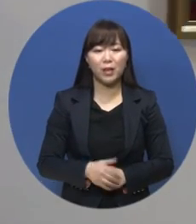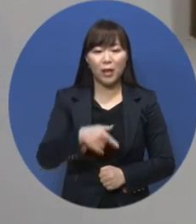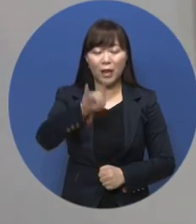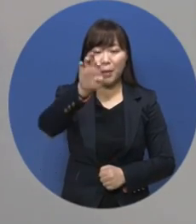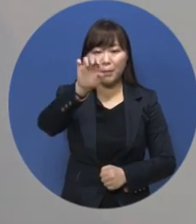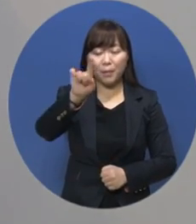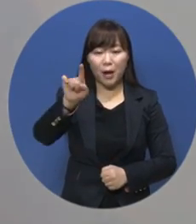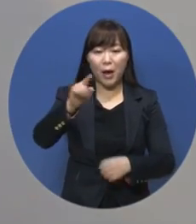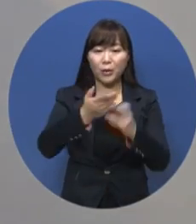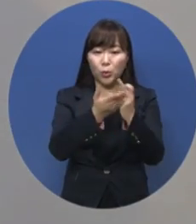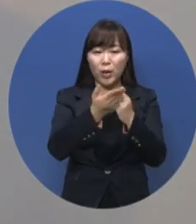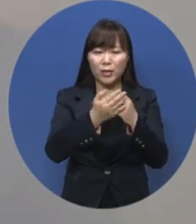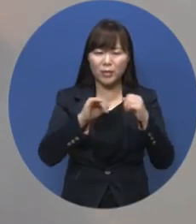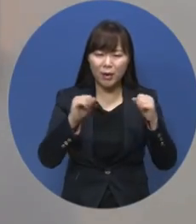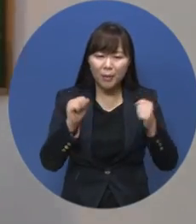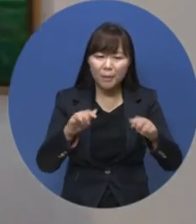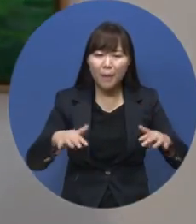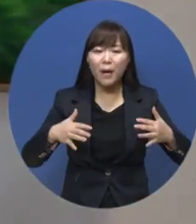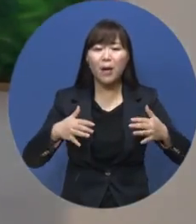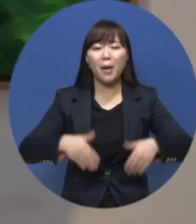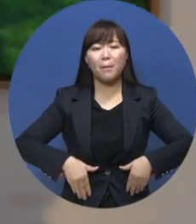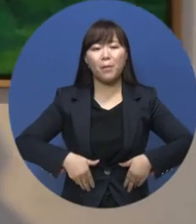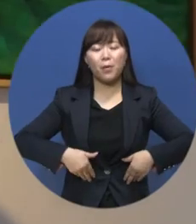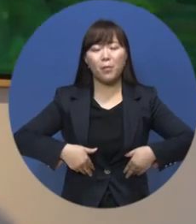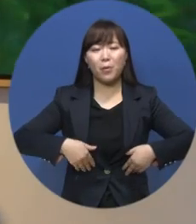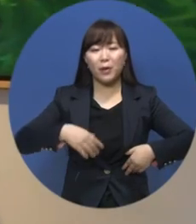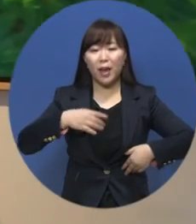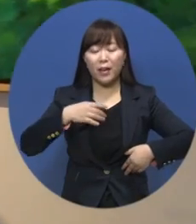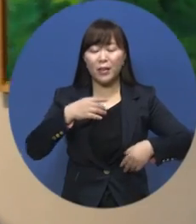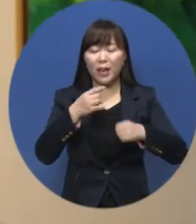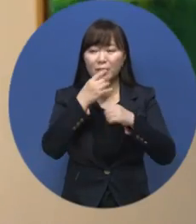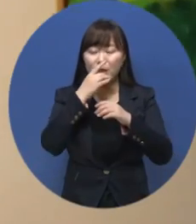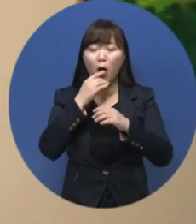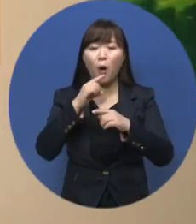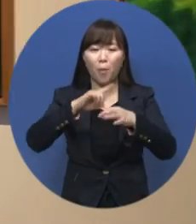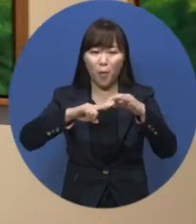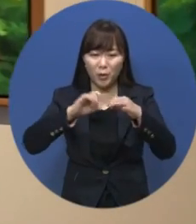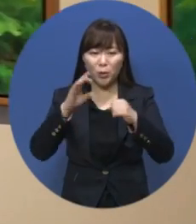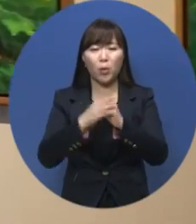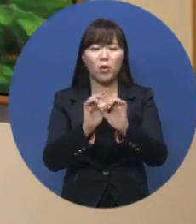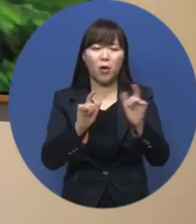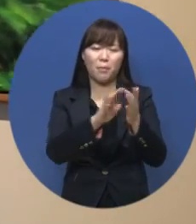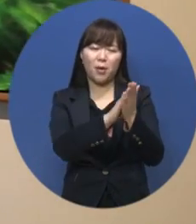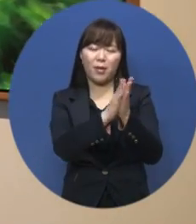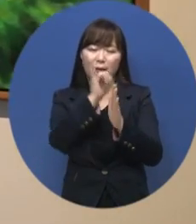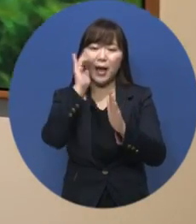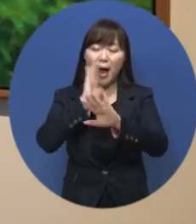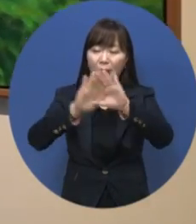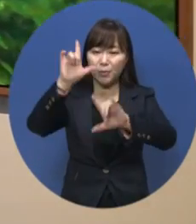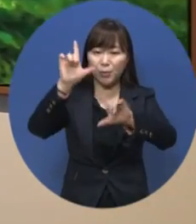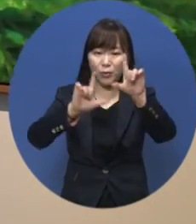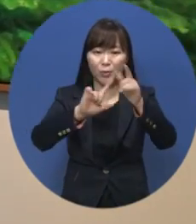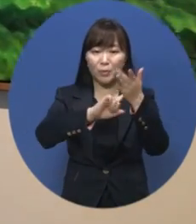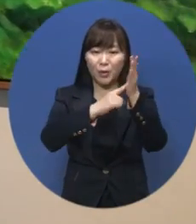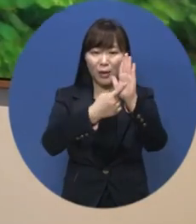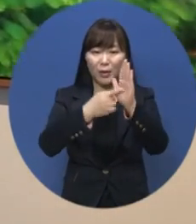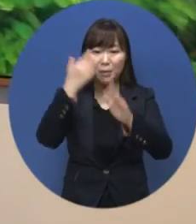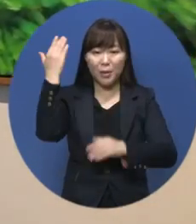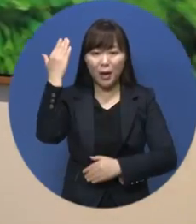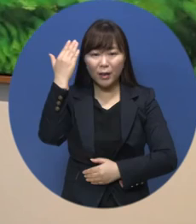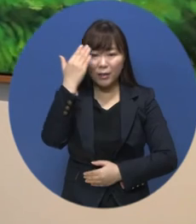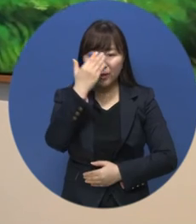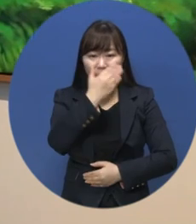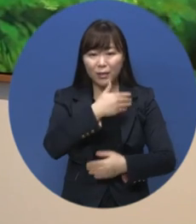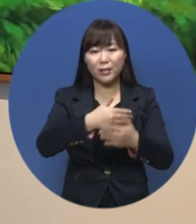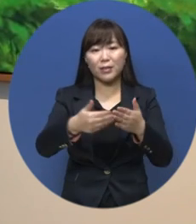서늘한 바람, 봄의 파릇한 청보리, 또 변화무쌍하고 광활한 하늘의 이미지를 표현한 맑고